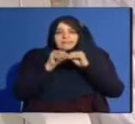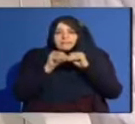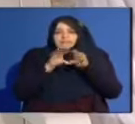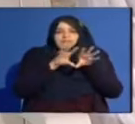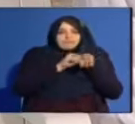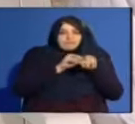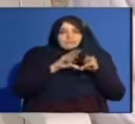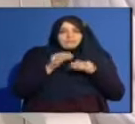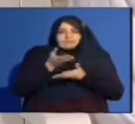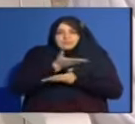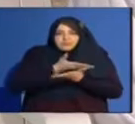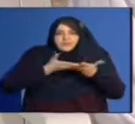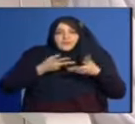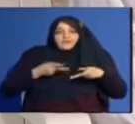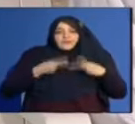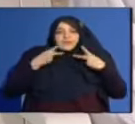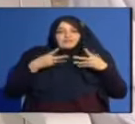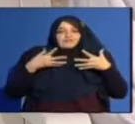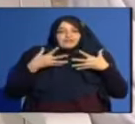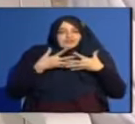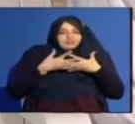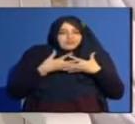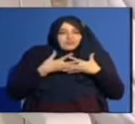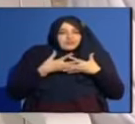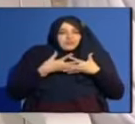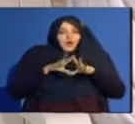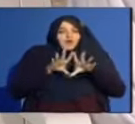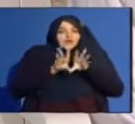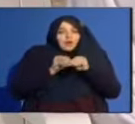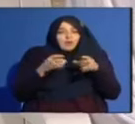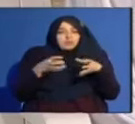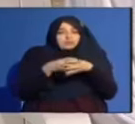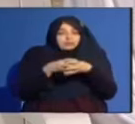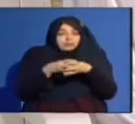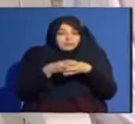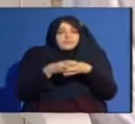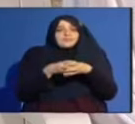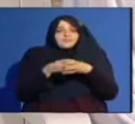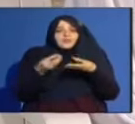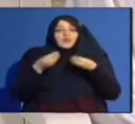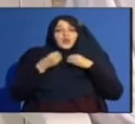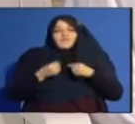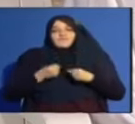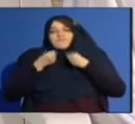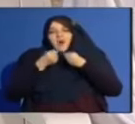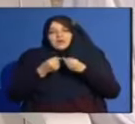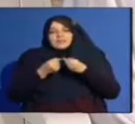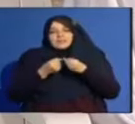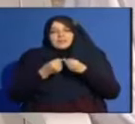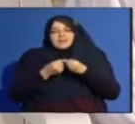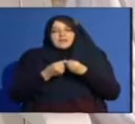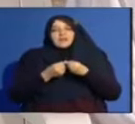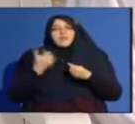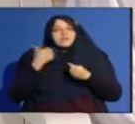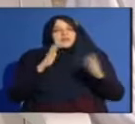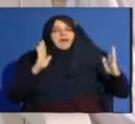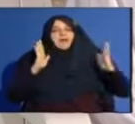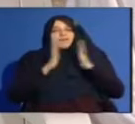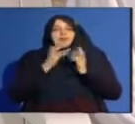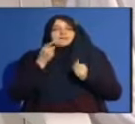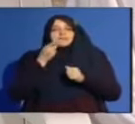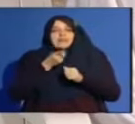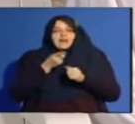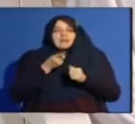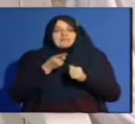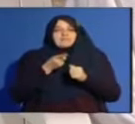هذا التعايش المشترك وهذا العيش المشترك يعني يقويها ويجعلها تصمد أمام هذه